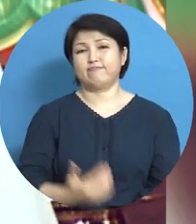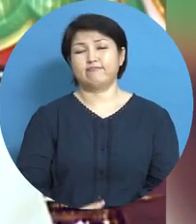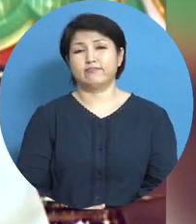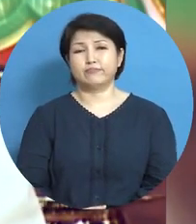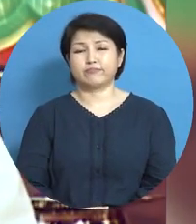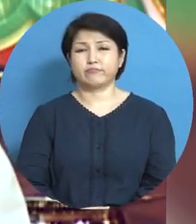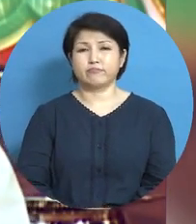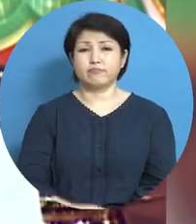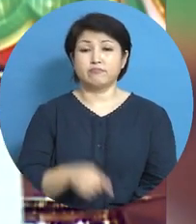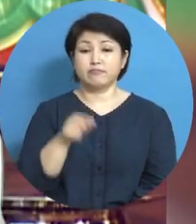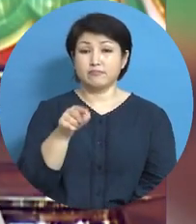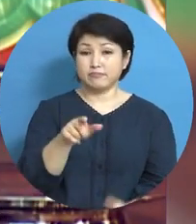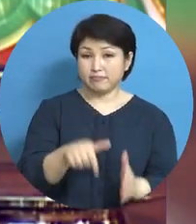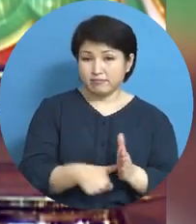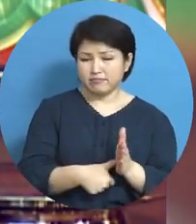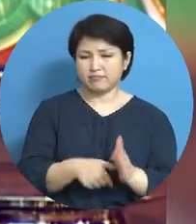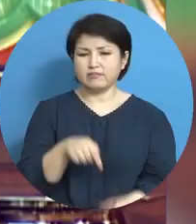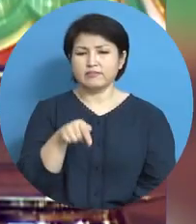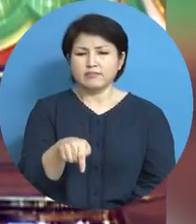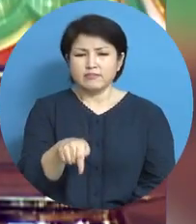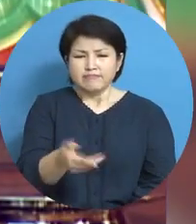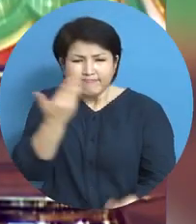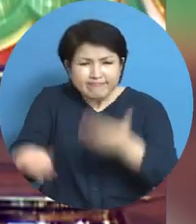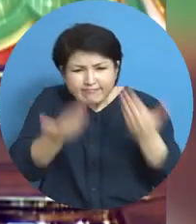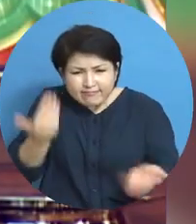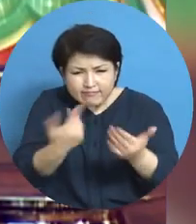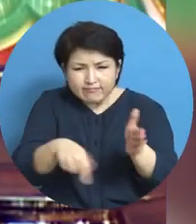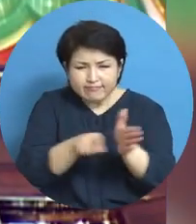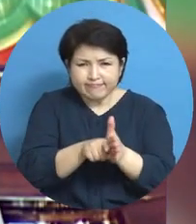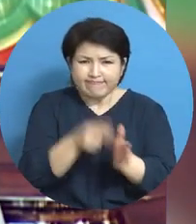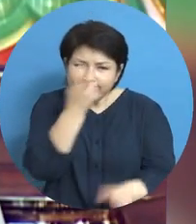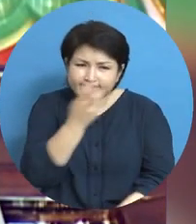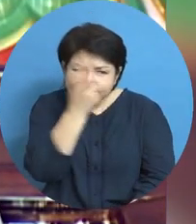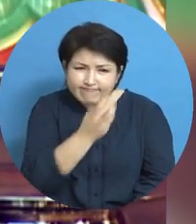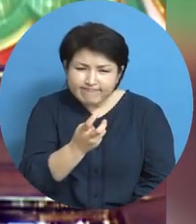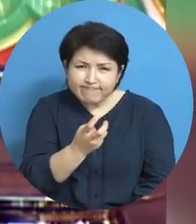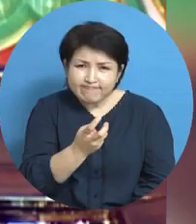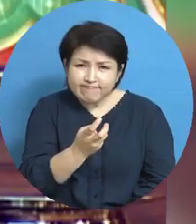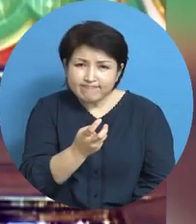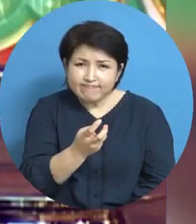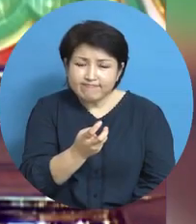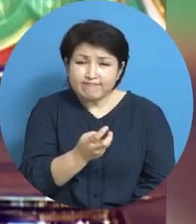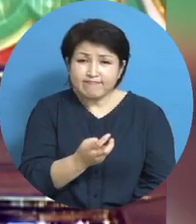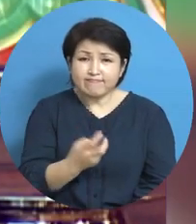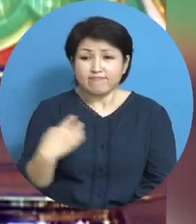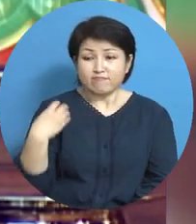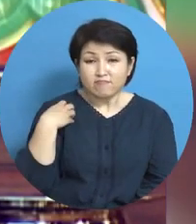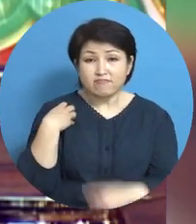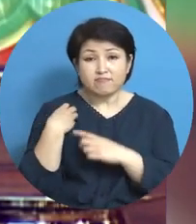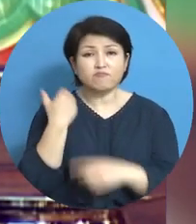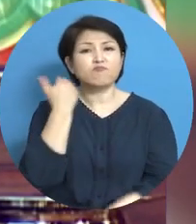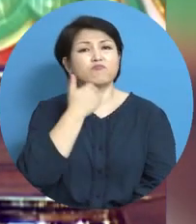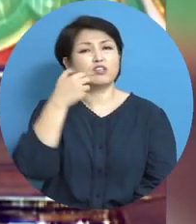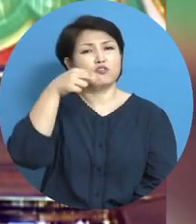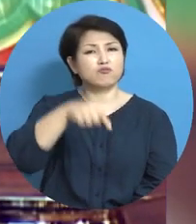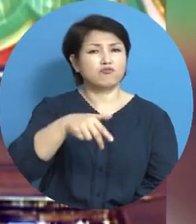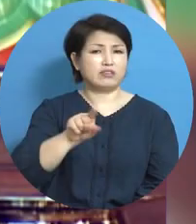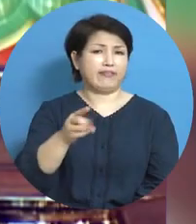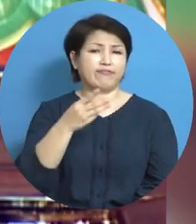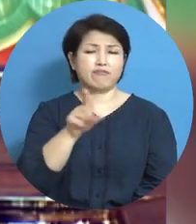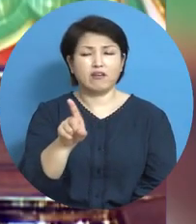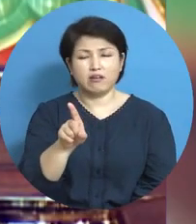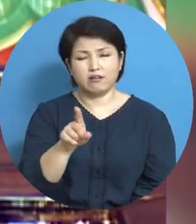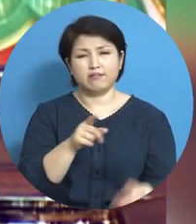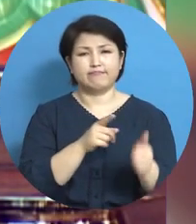이럴 때 이걸 밝히는데 중요한 역할을 했던 사람이 누구냐? 이분이 수다타 장자예요.